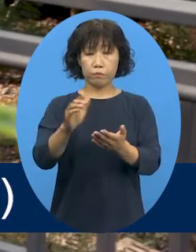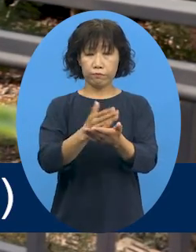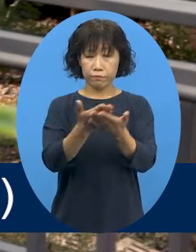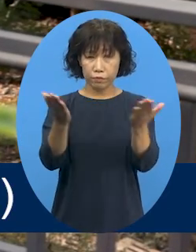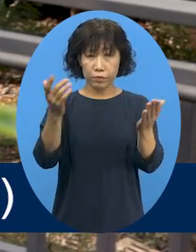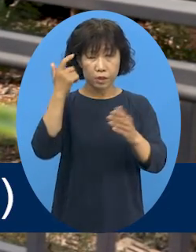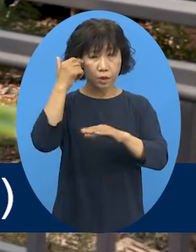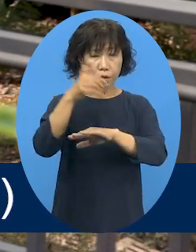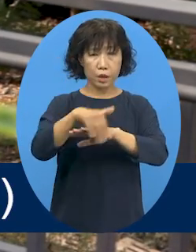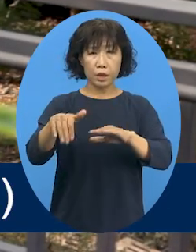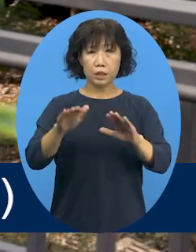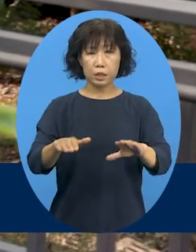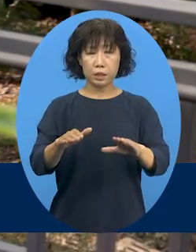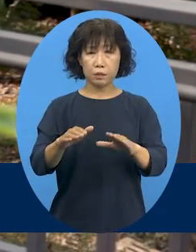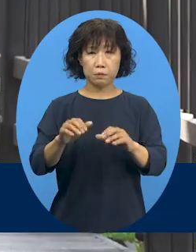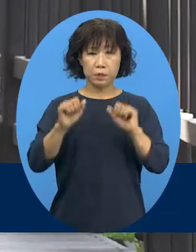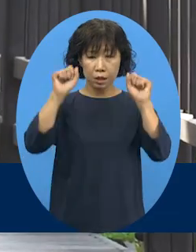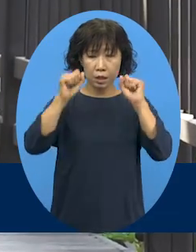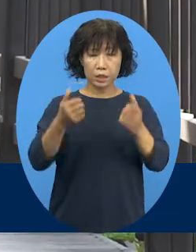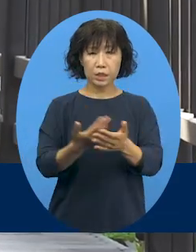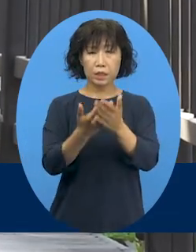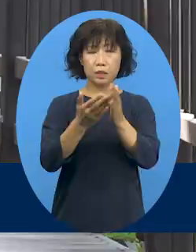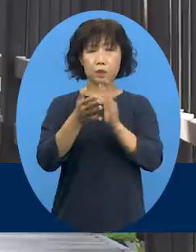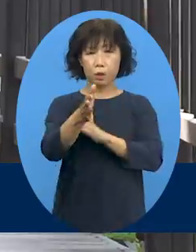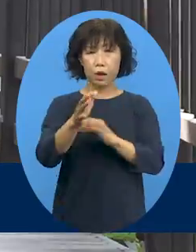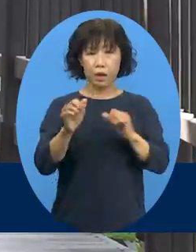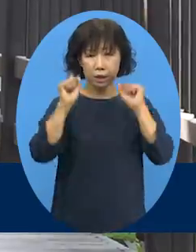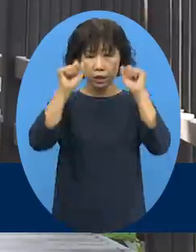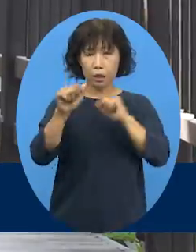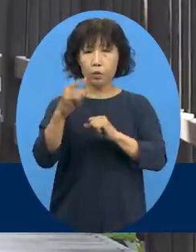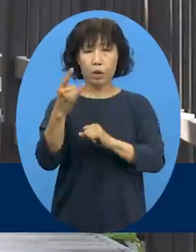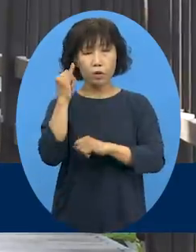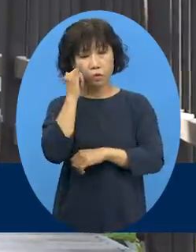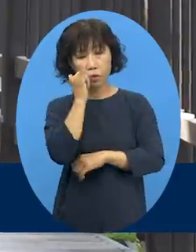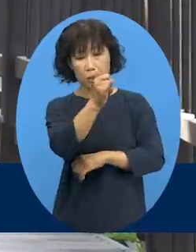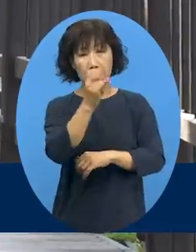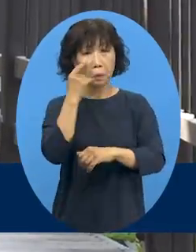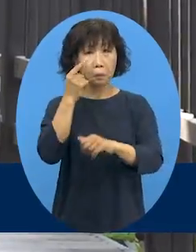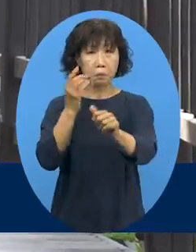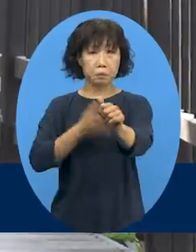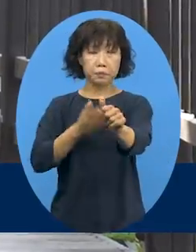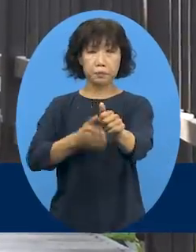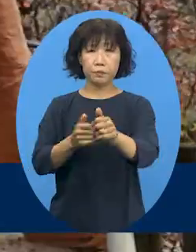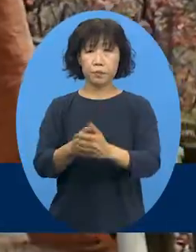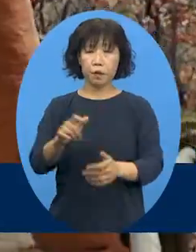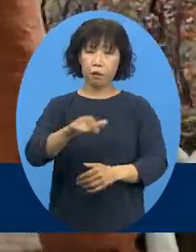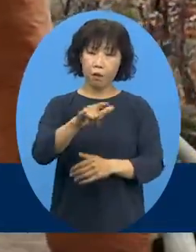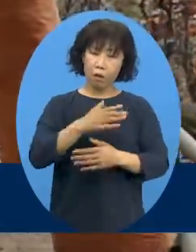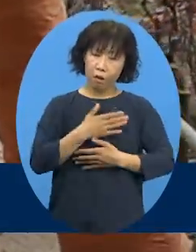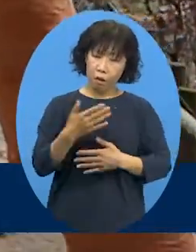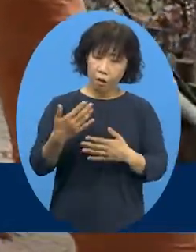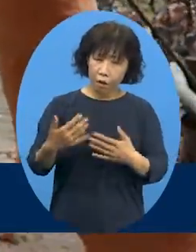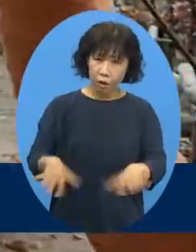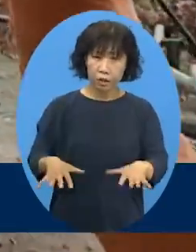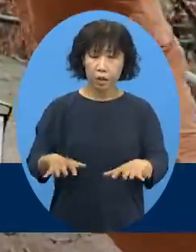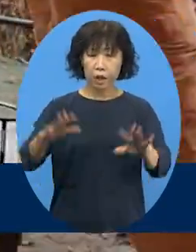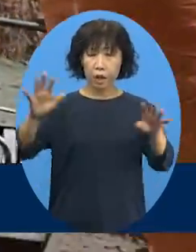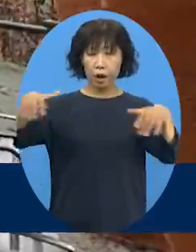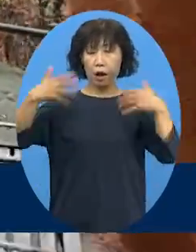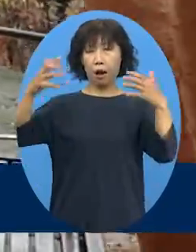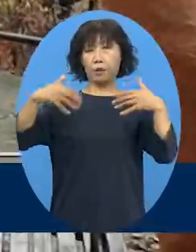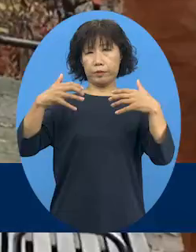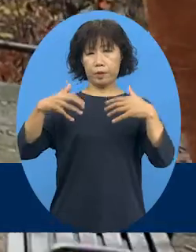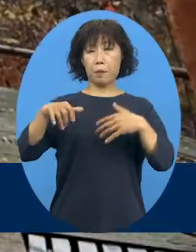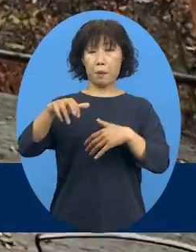상세 문의는 체육진흥과 또는 동대문구 체육회 로 문의하시면 됩니다 오늘 쿠론 액으로 지칭 구민들이 가을 색으로